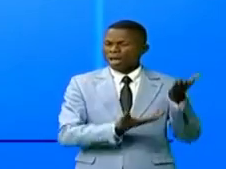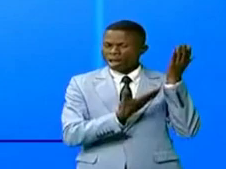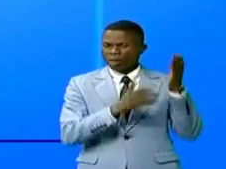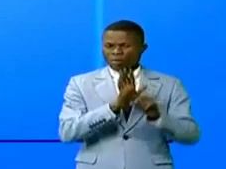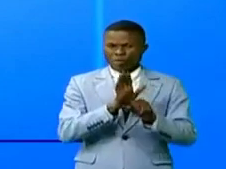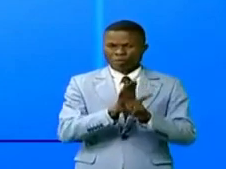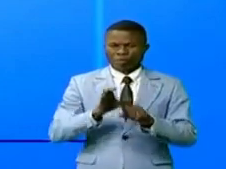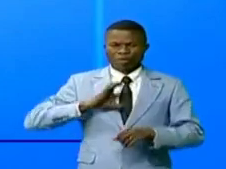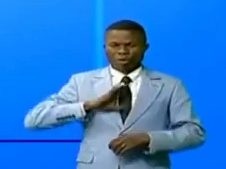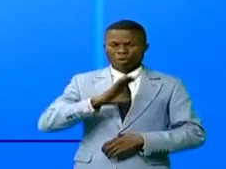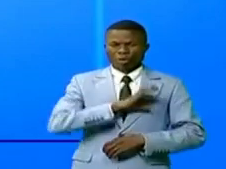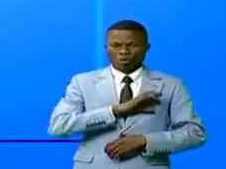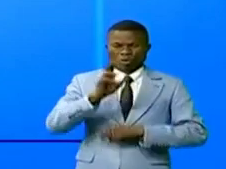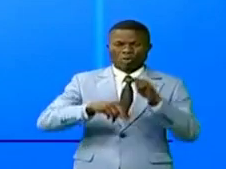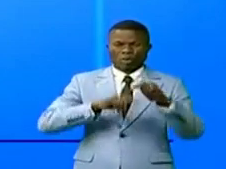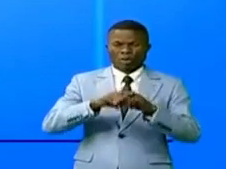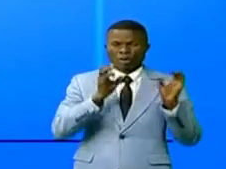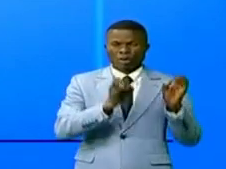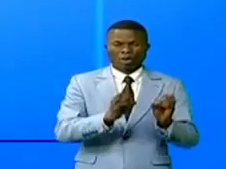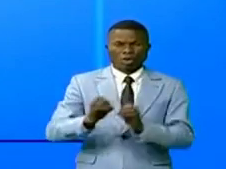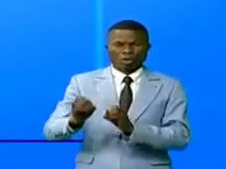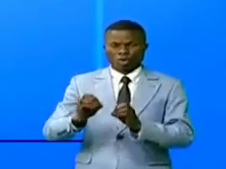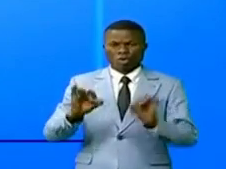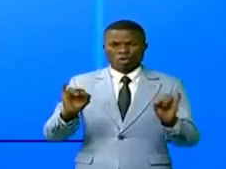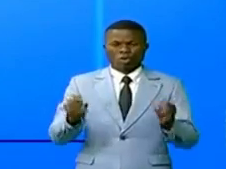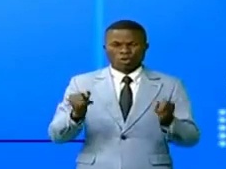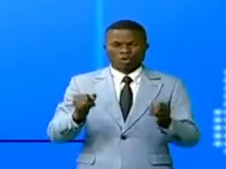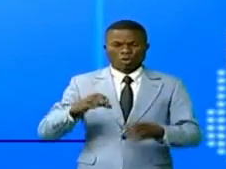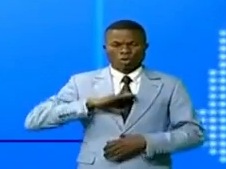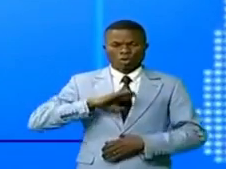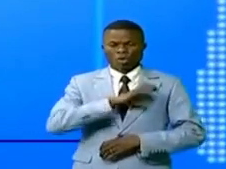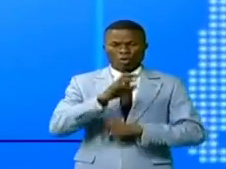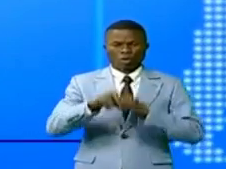national d'organisation,